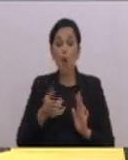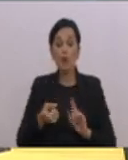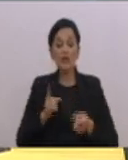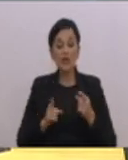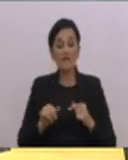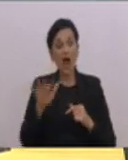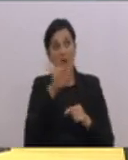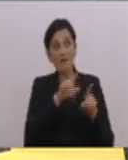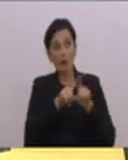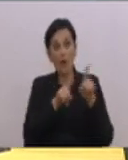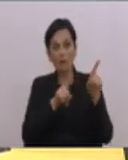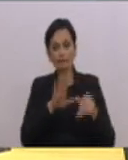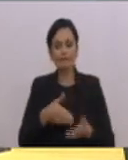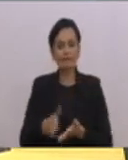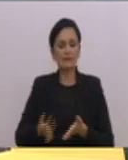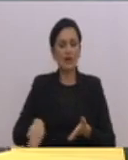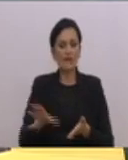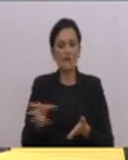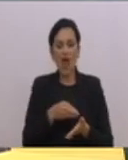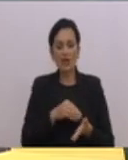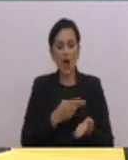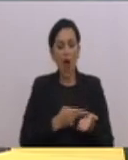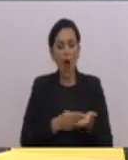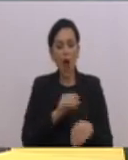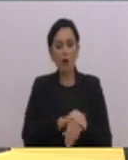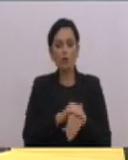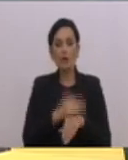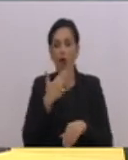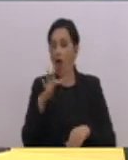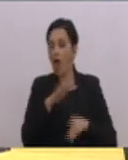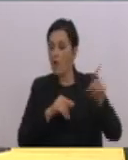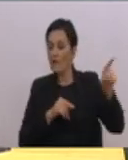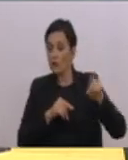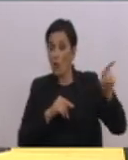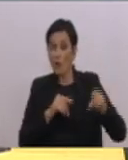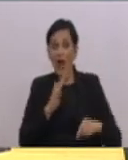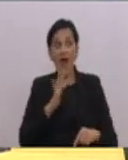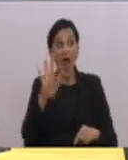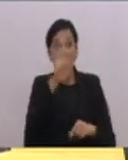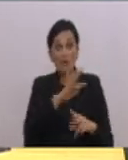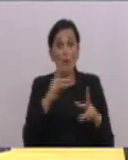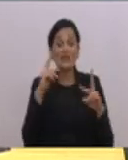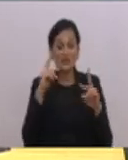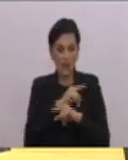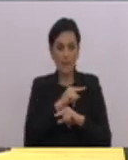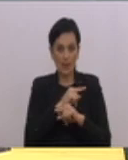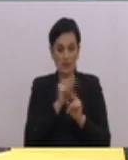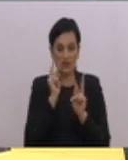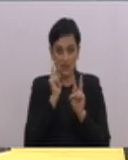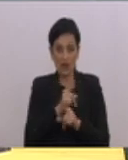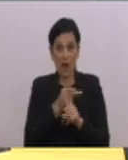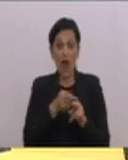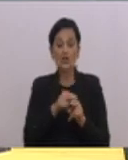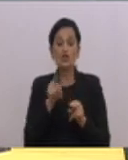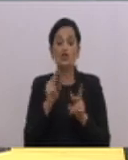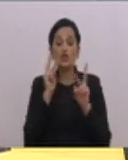ასეა ჭრის. და ყველა არგუმენტი გექნება და ევროპაში ასე არისო, მაგრამ ევროპაში ცდებიან. აი ცდებიან. და ეს არის შეცდომა,